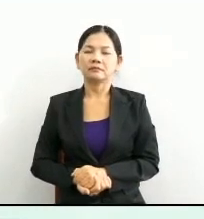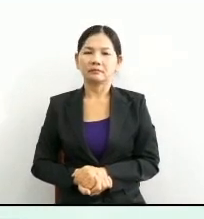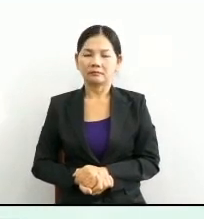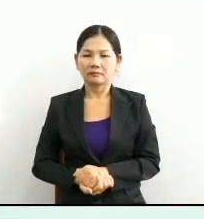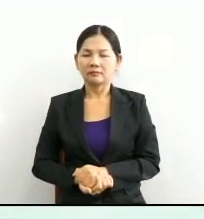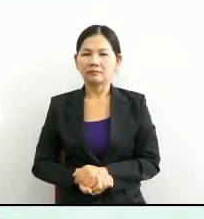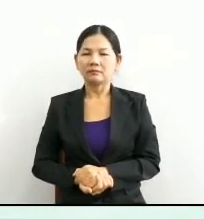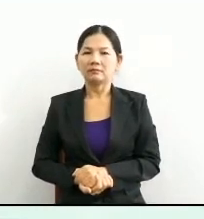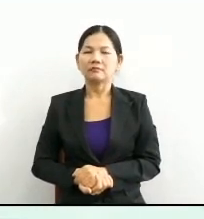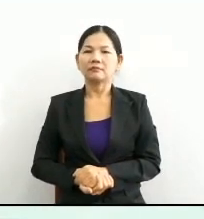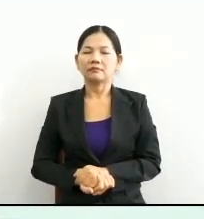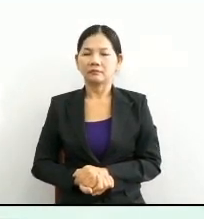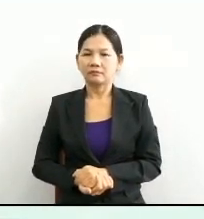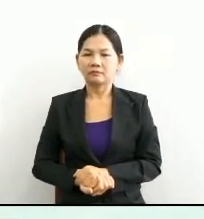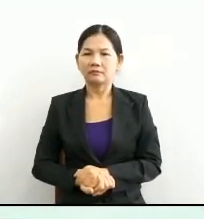đầm ná ấy con